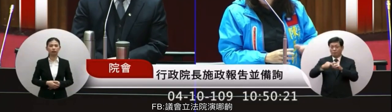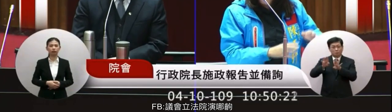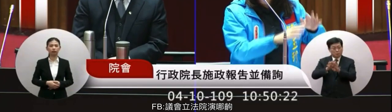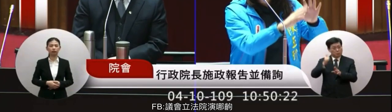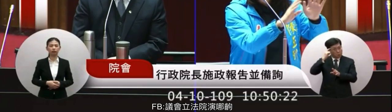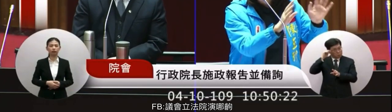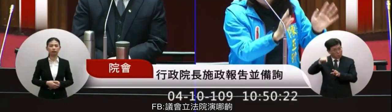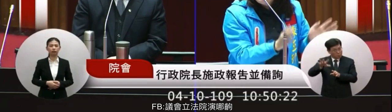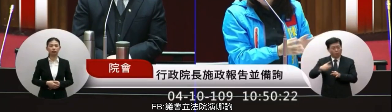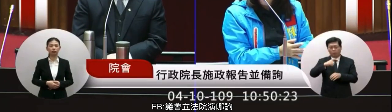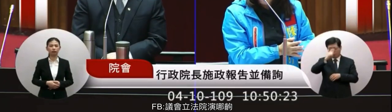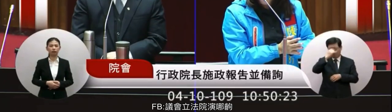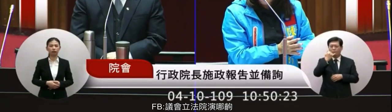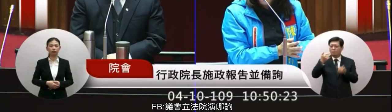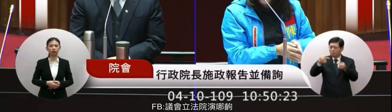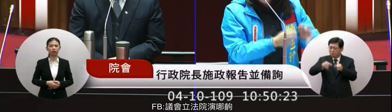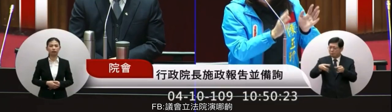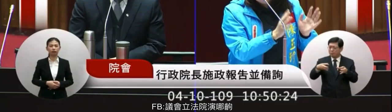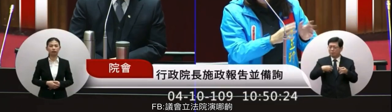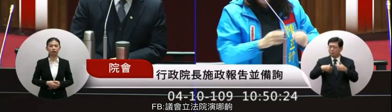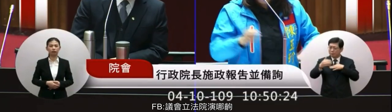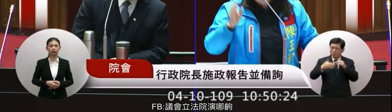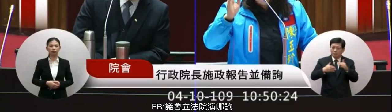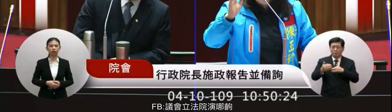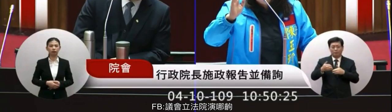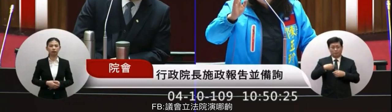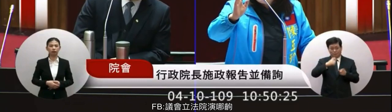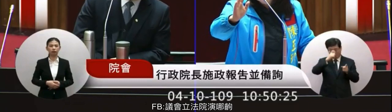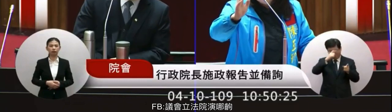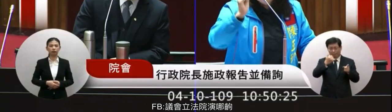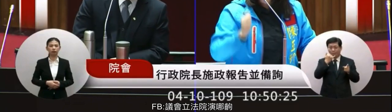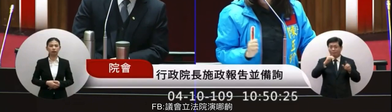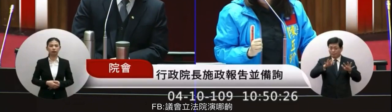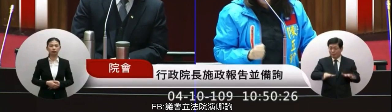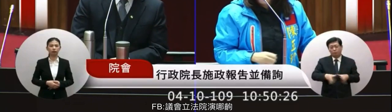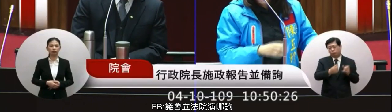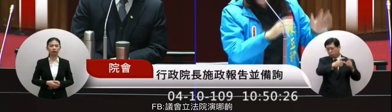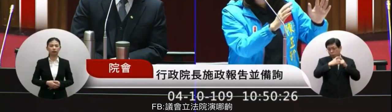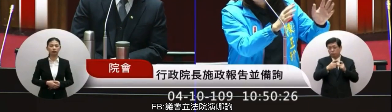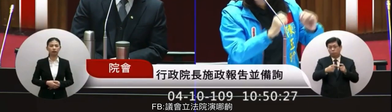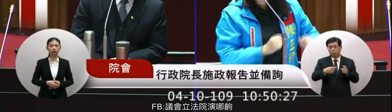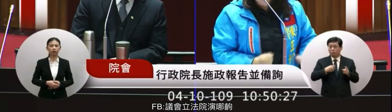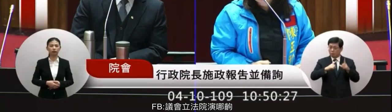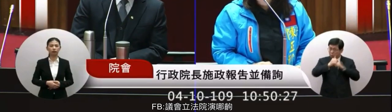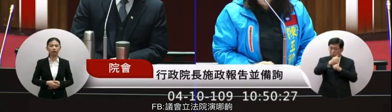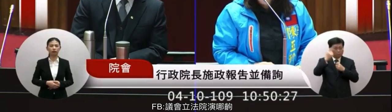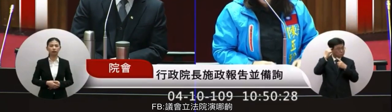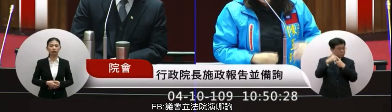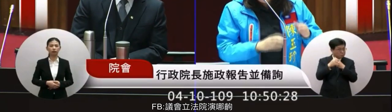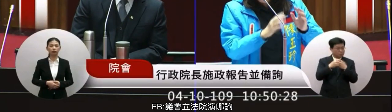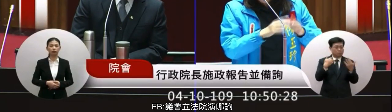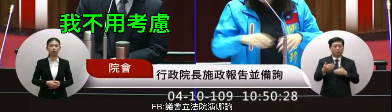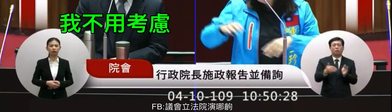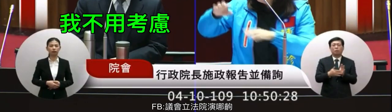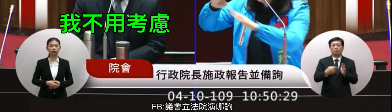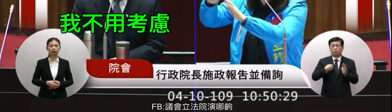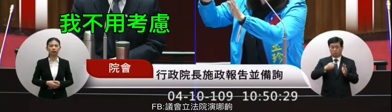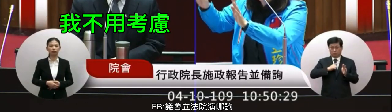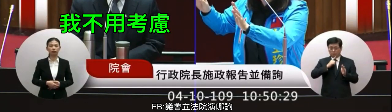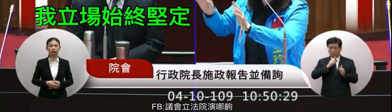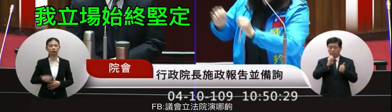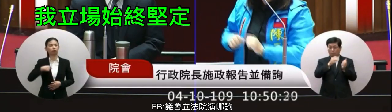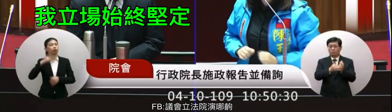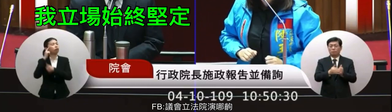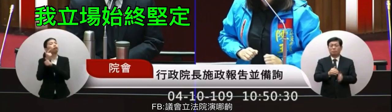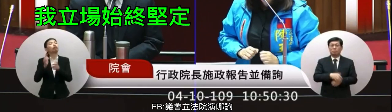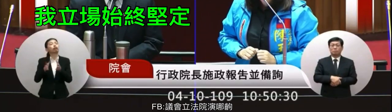想法，我们希望有融合性，哈，所以我希望你要现在也不用回答我，你慎重的回去考虑一下，把我们的已经 我不用考